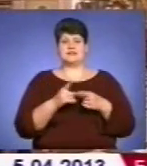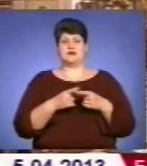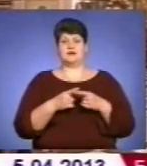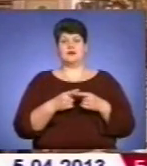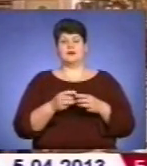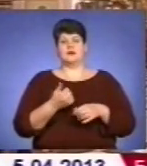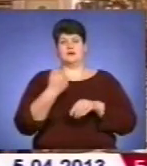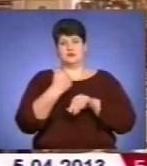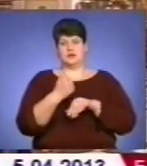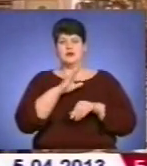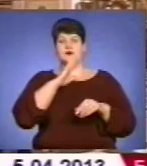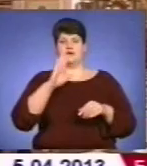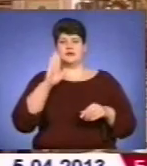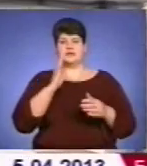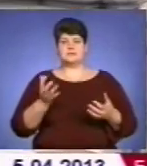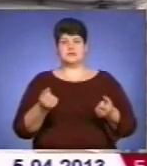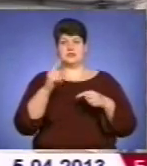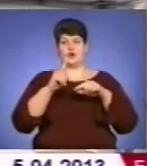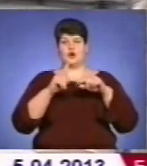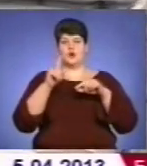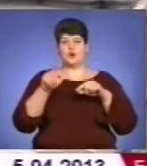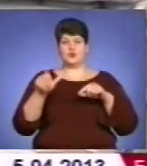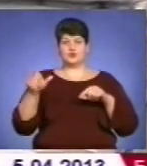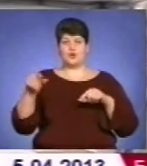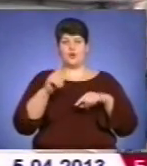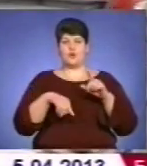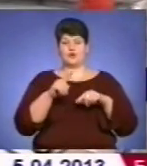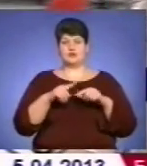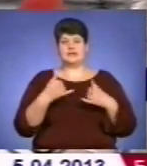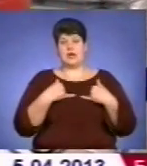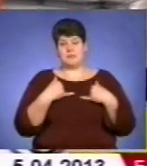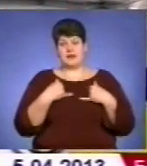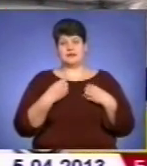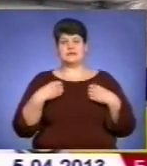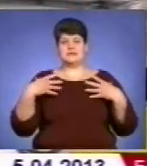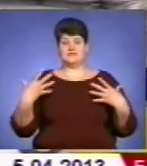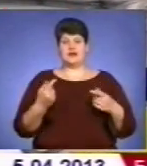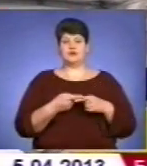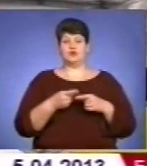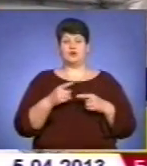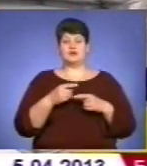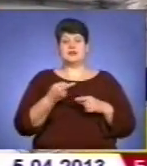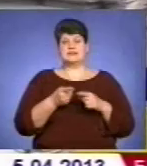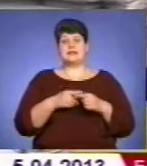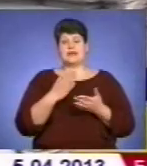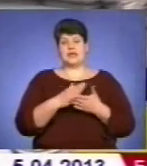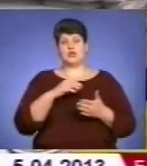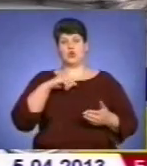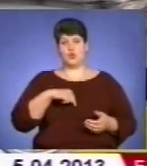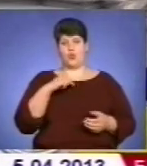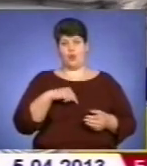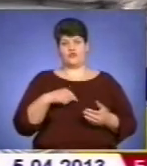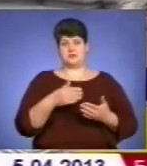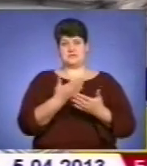та спасіння людського роду. Для мене свято Благовіщення є, перш за все, духовним таким